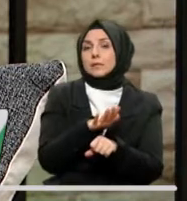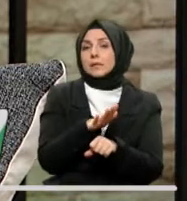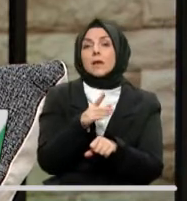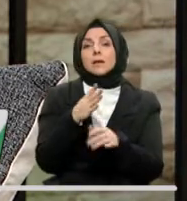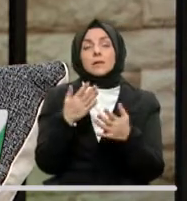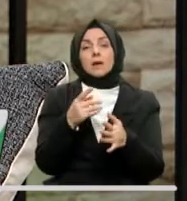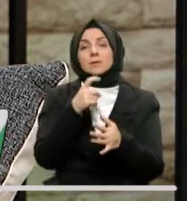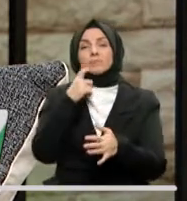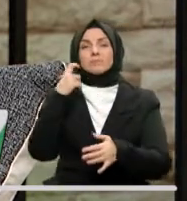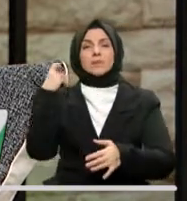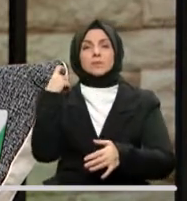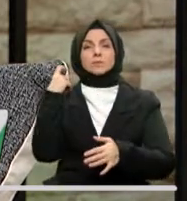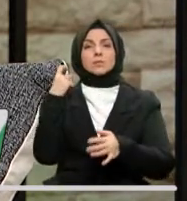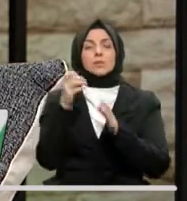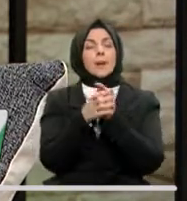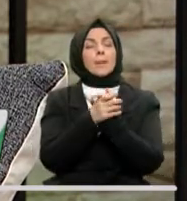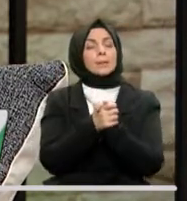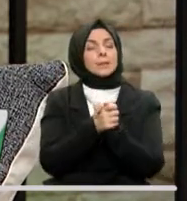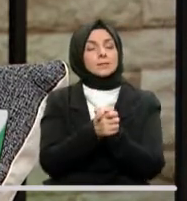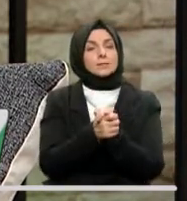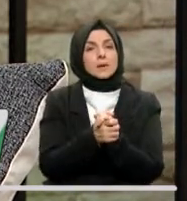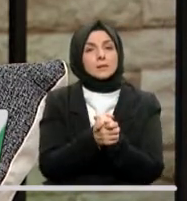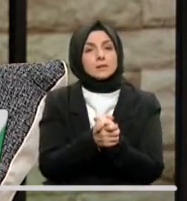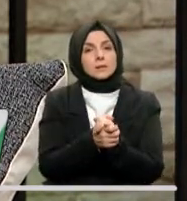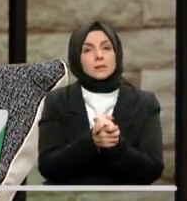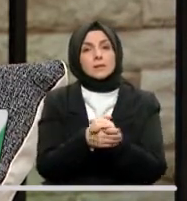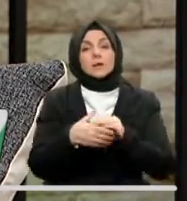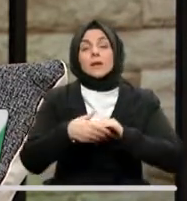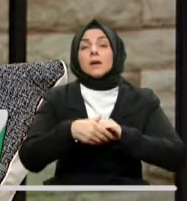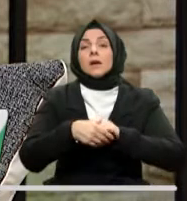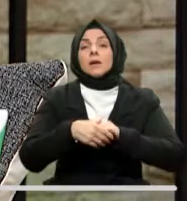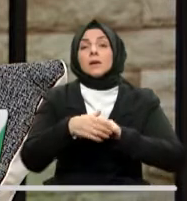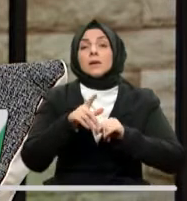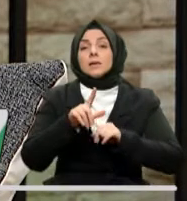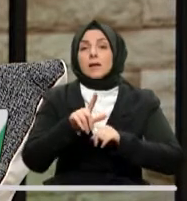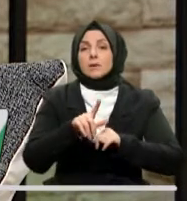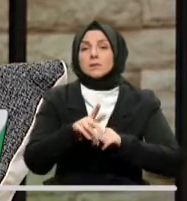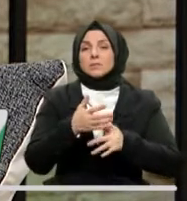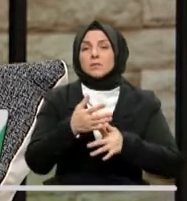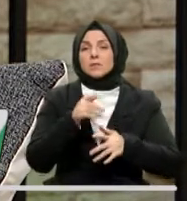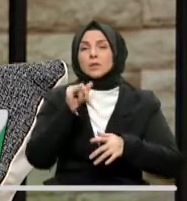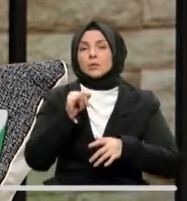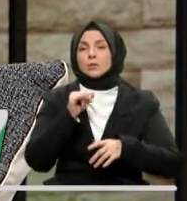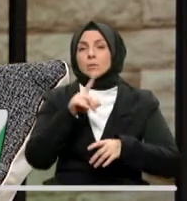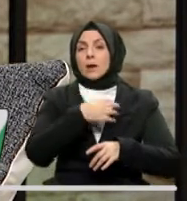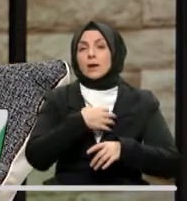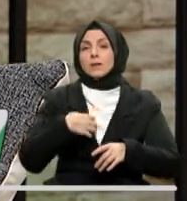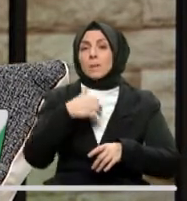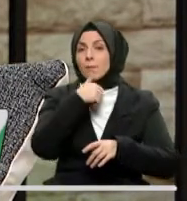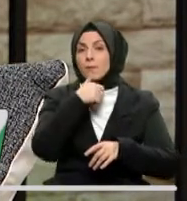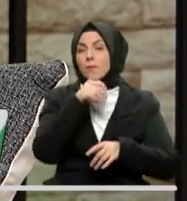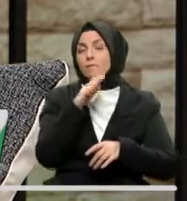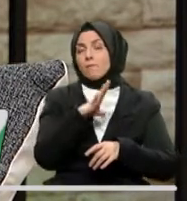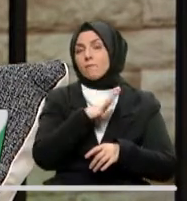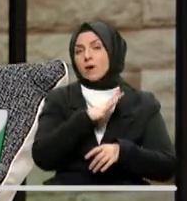geçmişte barışmak dediğimizde çok kötü bir annem vardı Çok kötü bir babam vardı ne yapacağım Bu kadar yaşanmışlıktan sonra onların Asaf